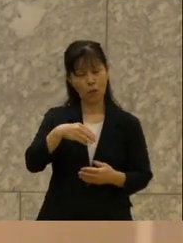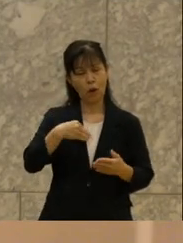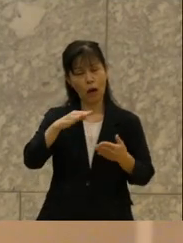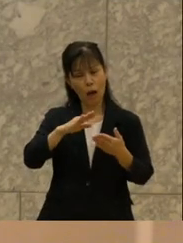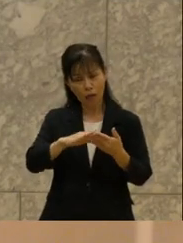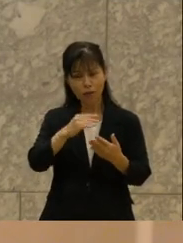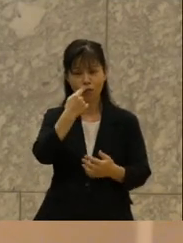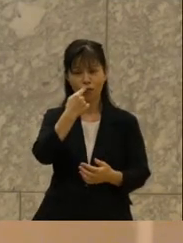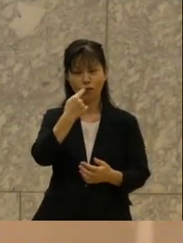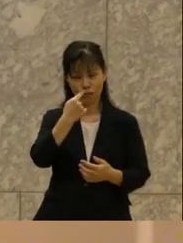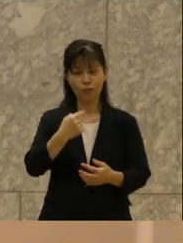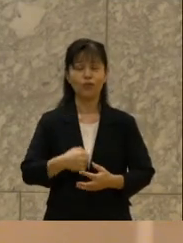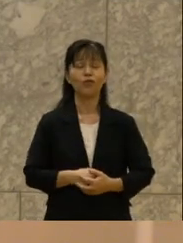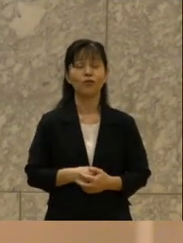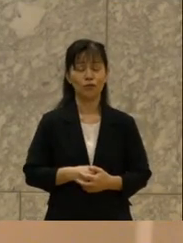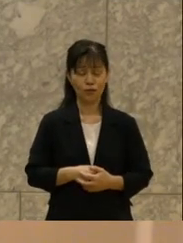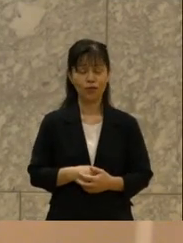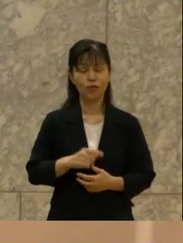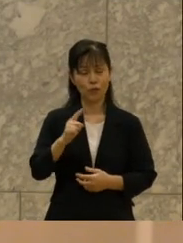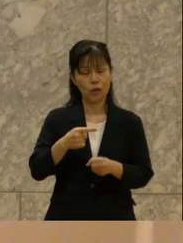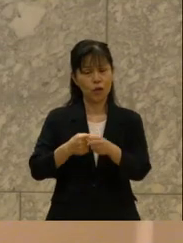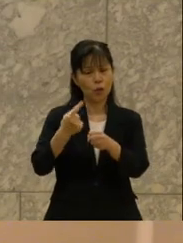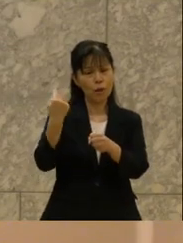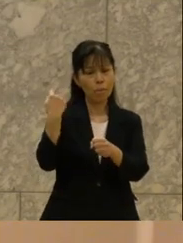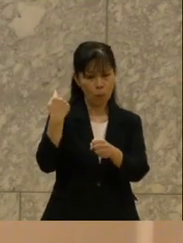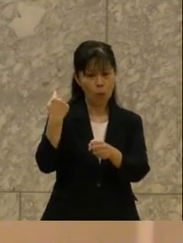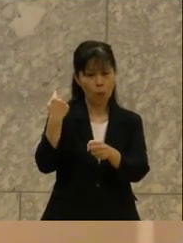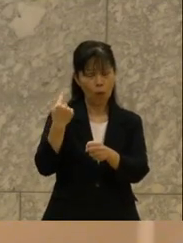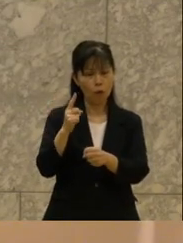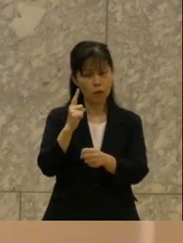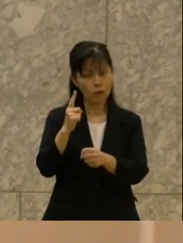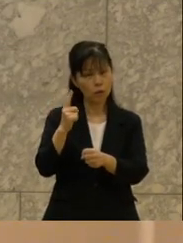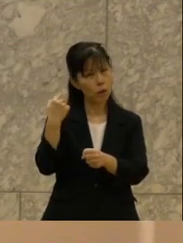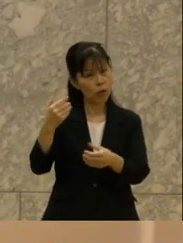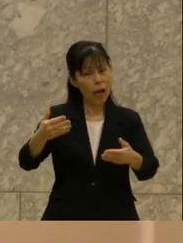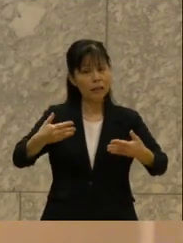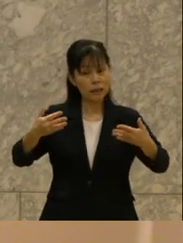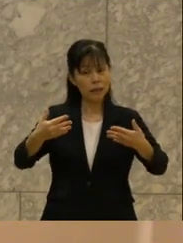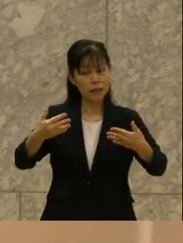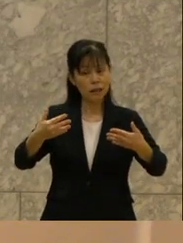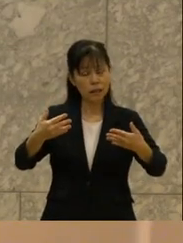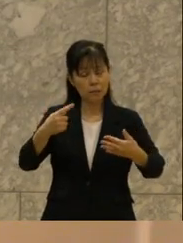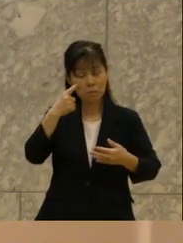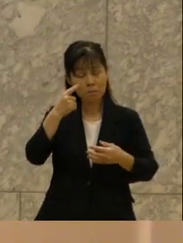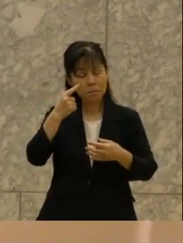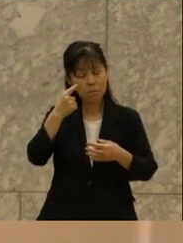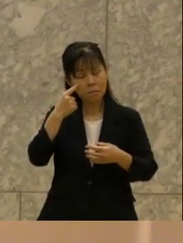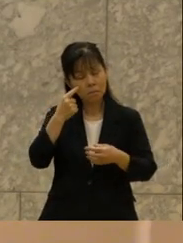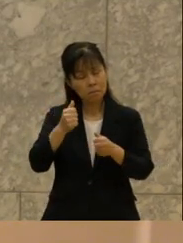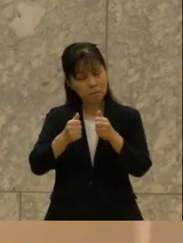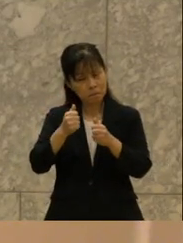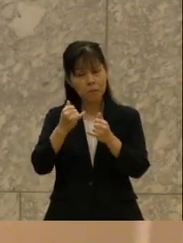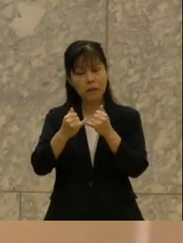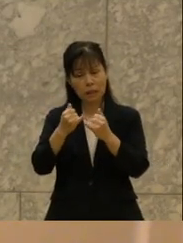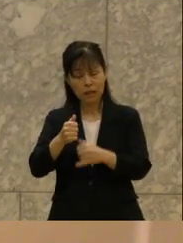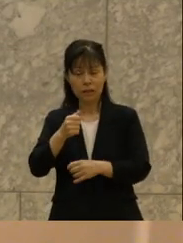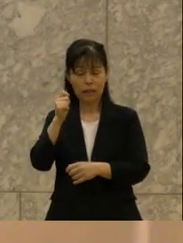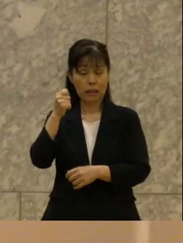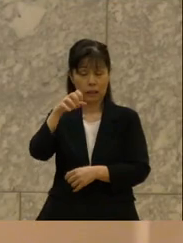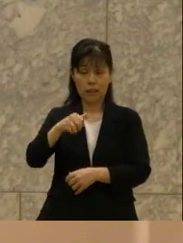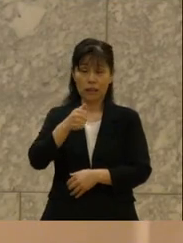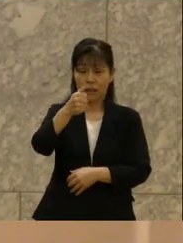まぁ去年も1回その秋ぐらいにお試し期間みたいな形で行って